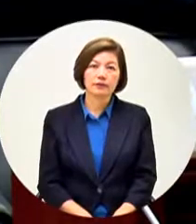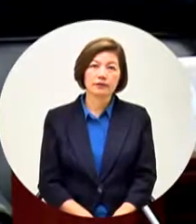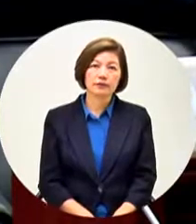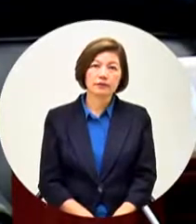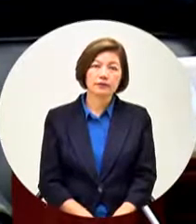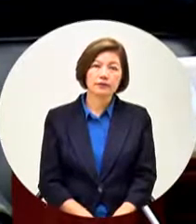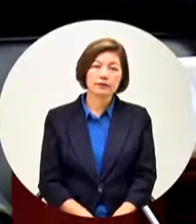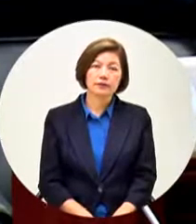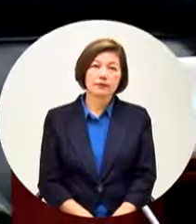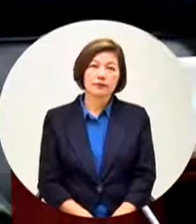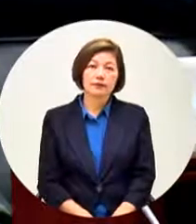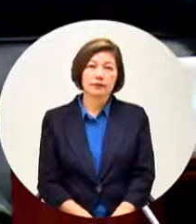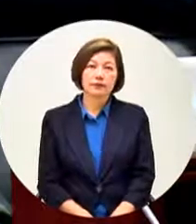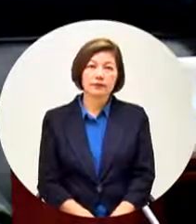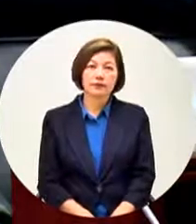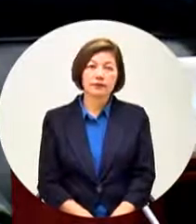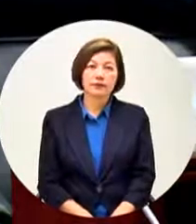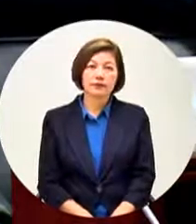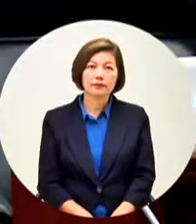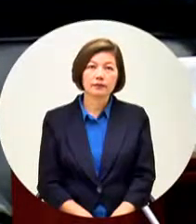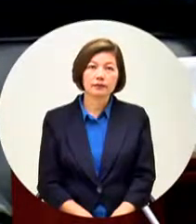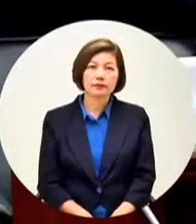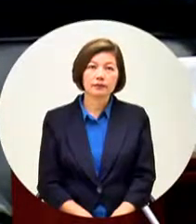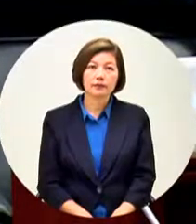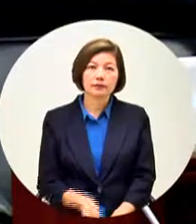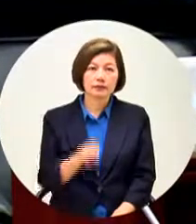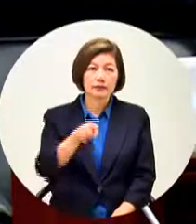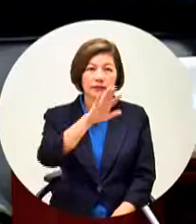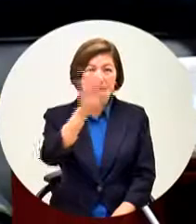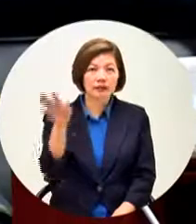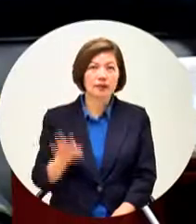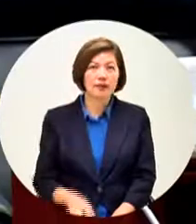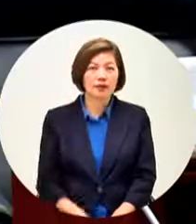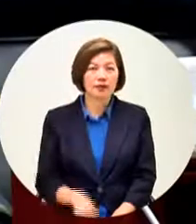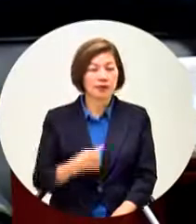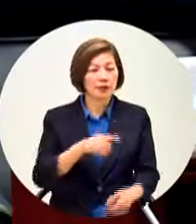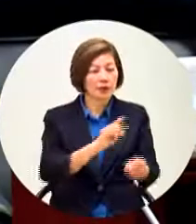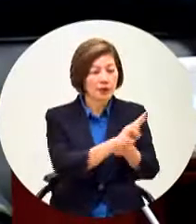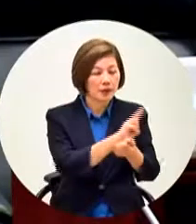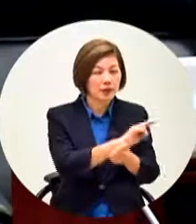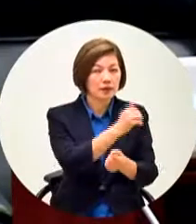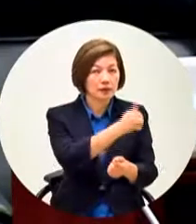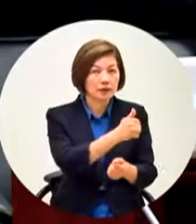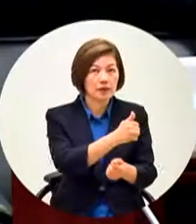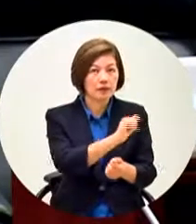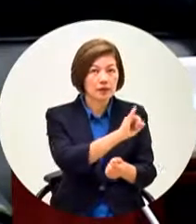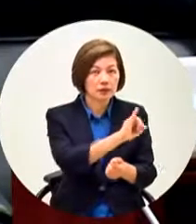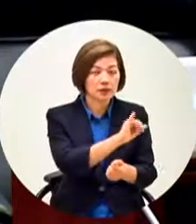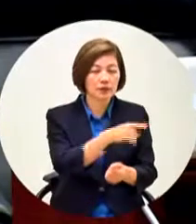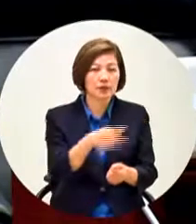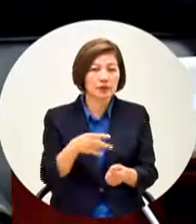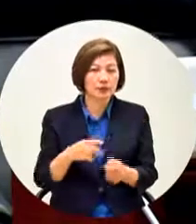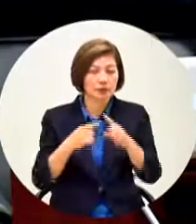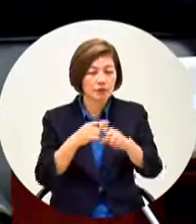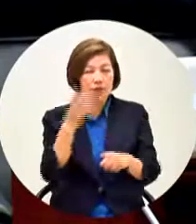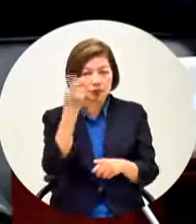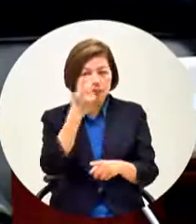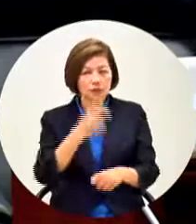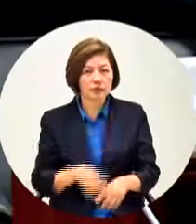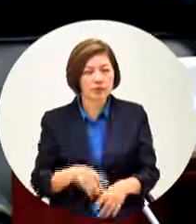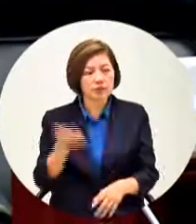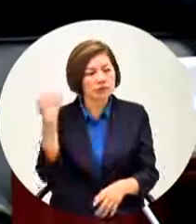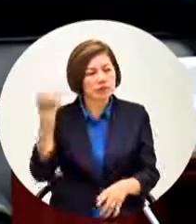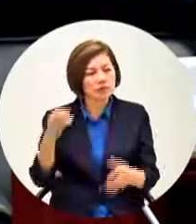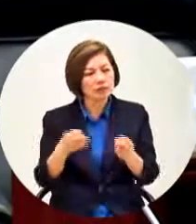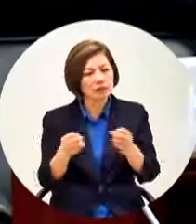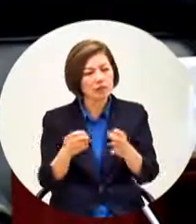吼、哦，这讲阮含台湾含高工资拢有直接会勘，就是讲现当时讲的较偌